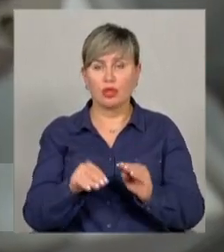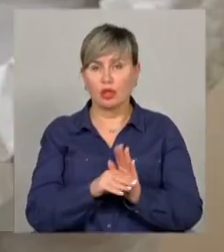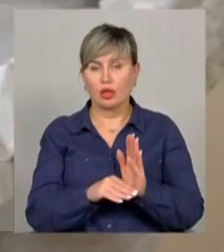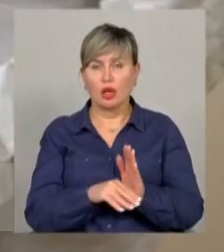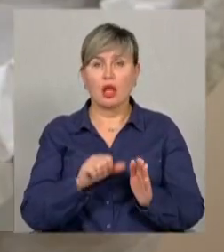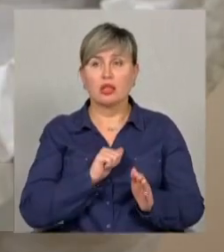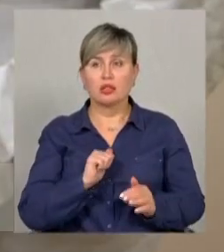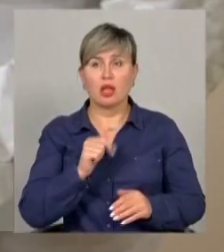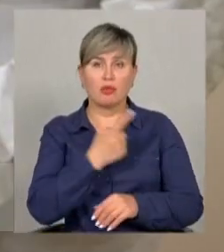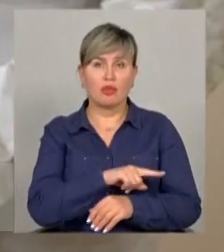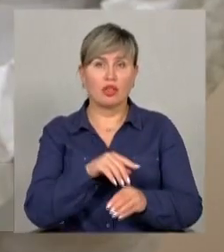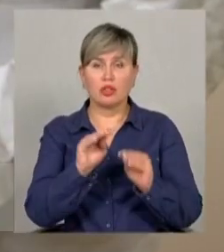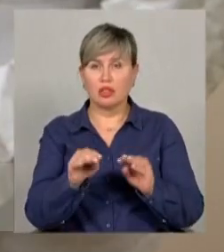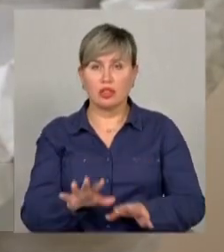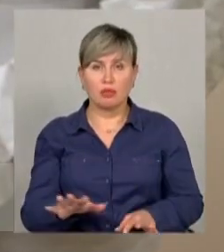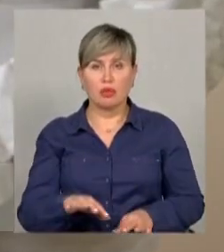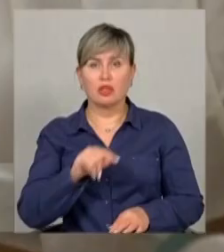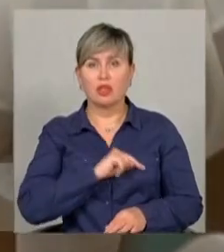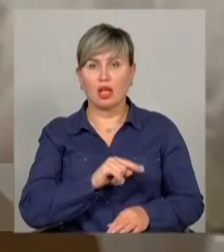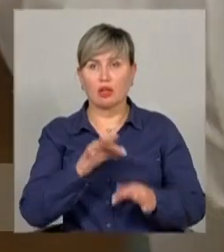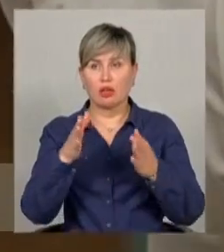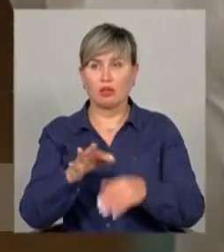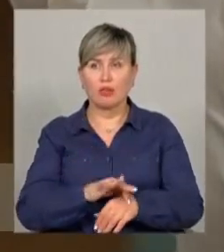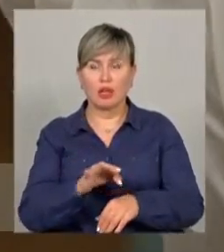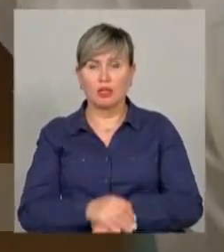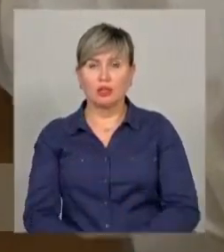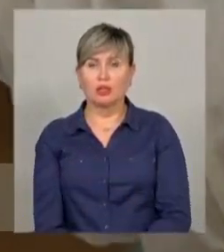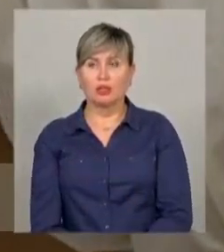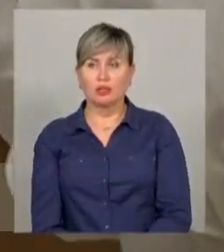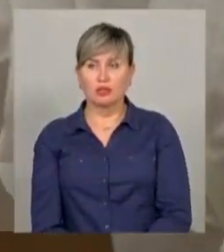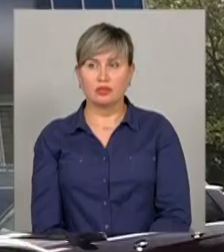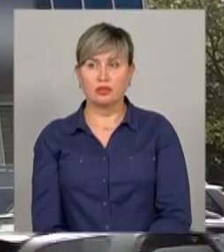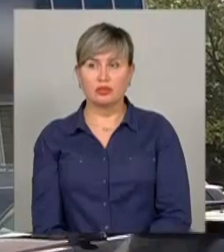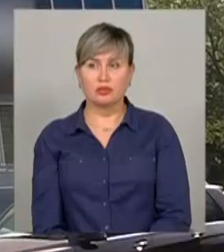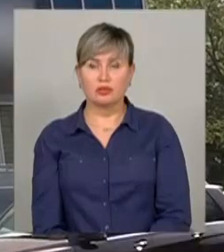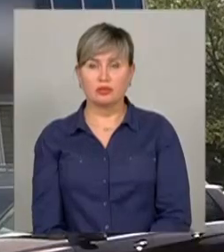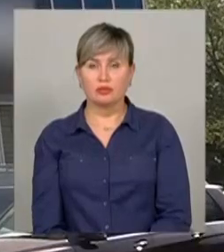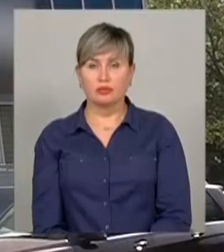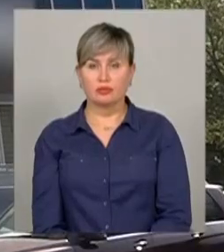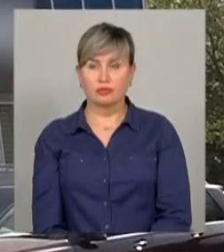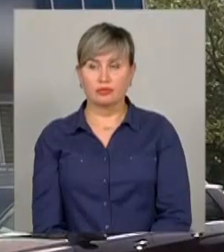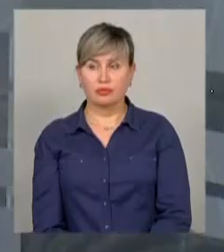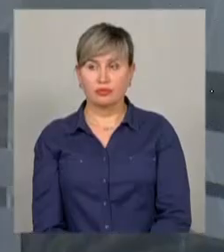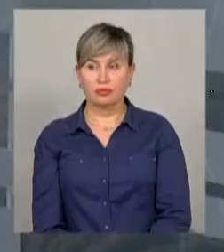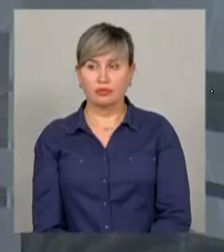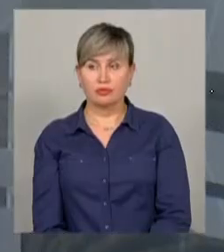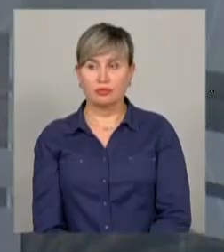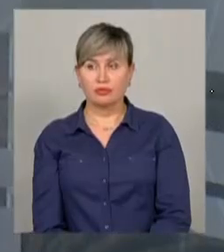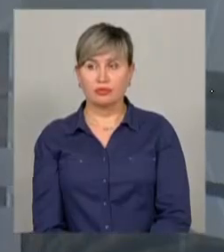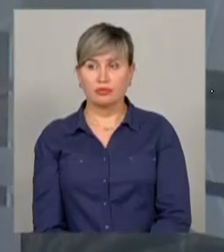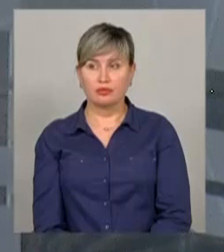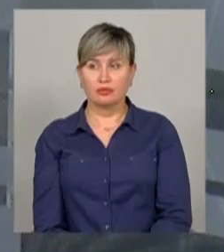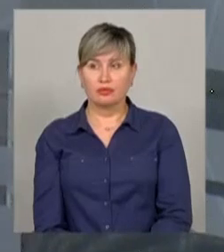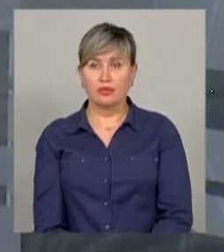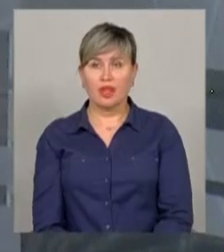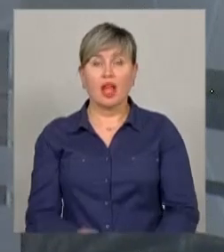сами дантисты не заполняли данные о пациентах. Дамир Анитов, Ялкунжан Ашимжанов, телеканал Алматы.